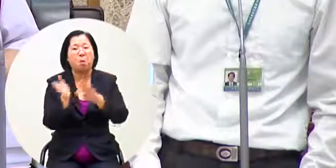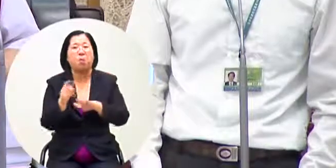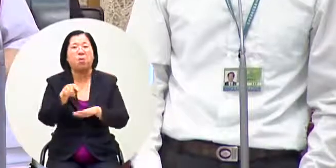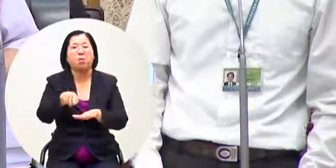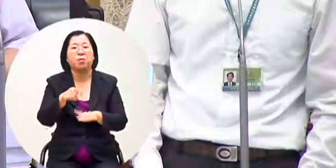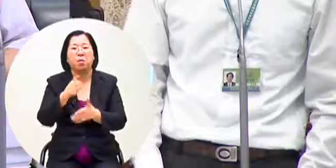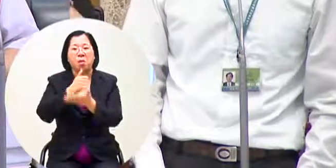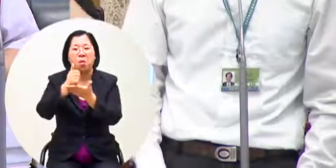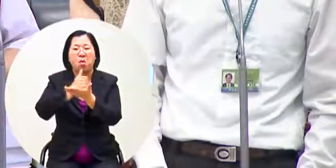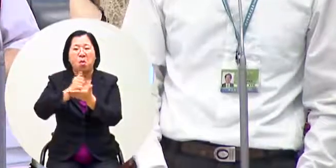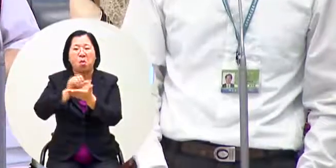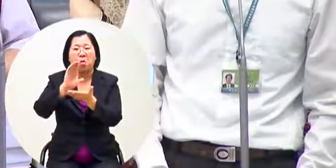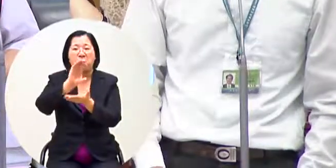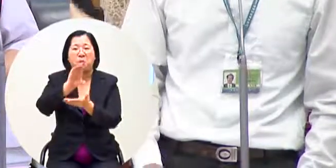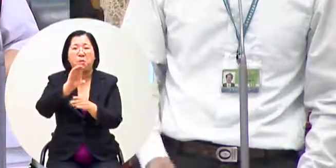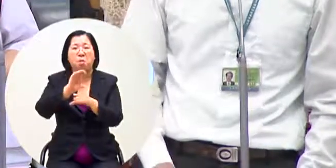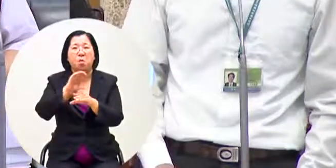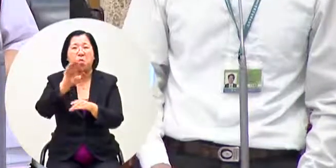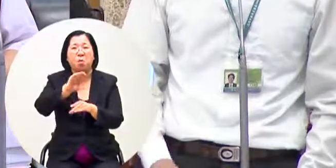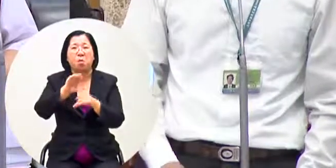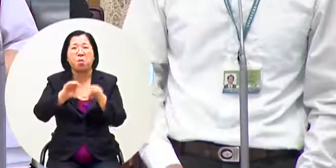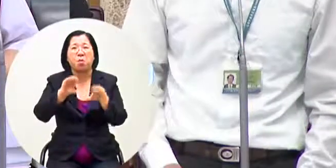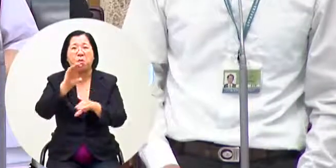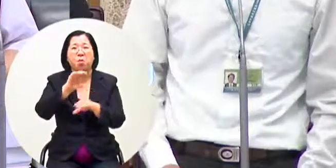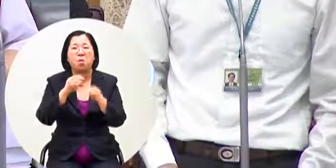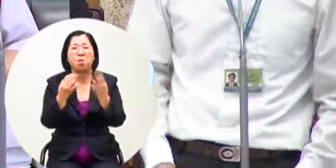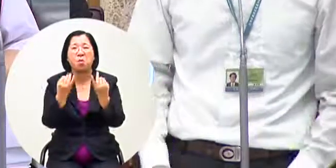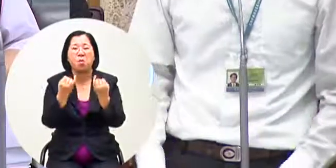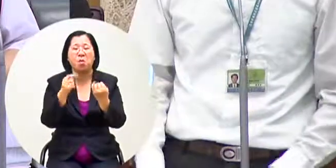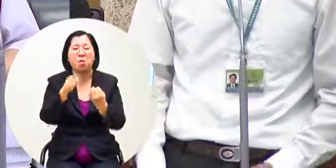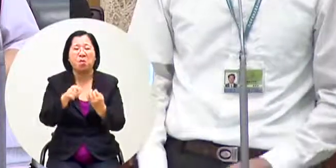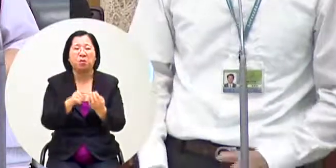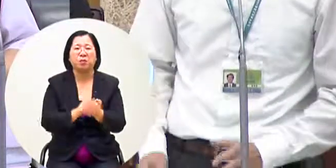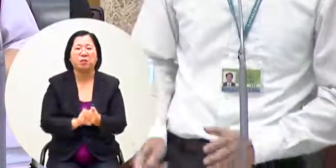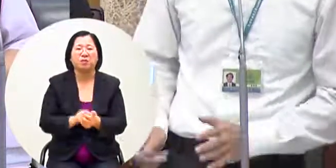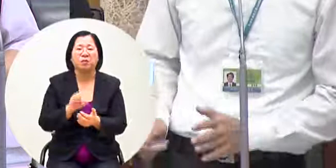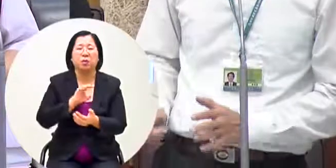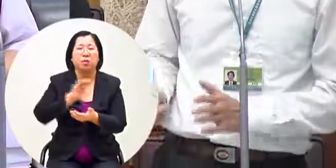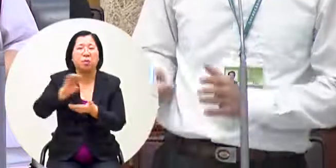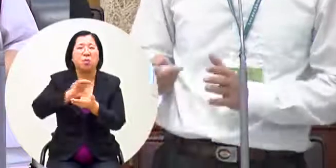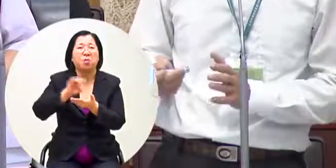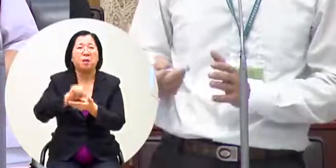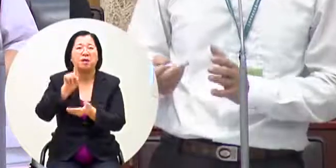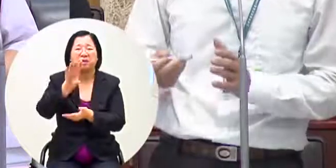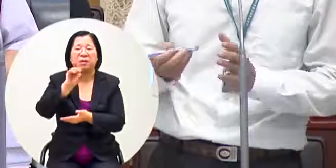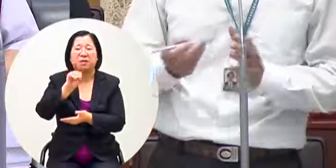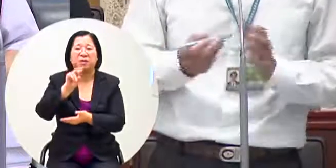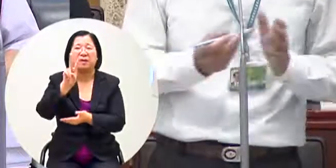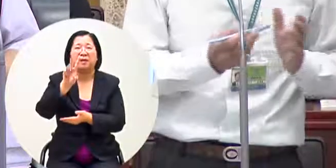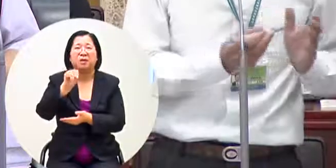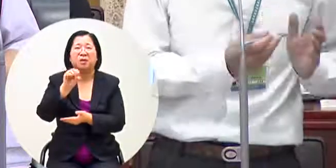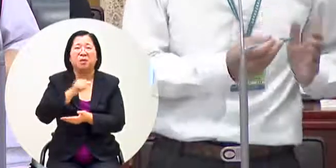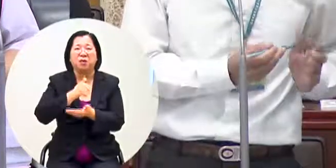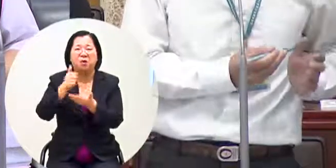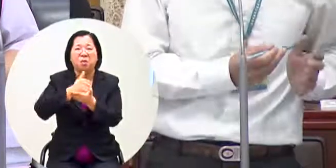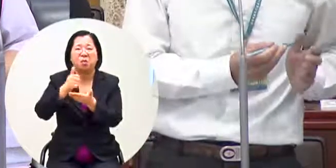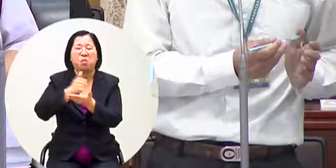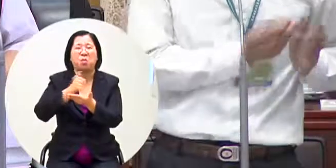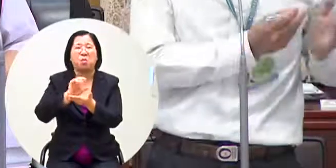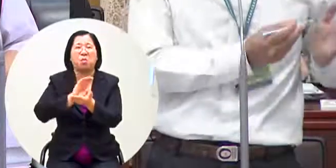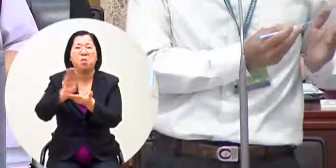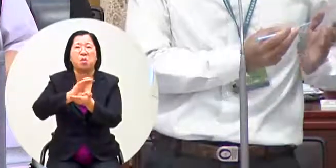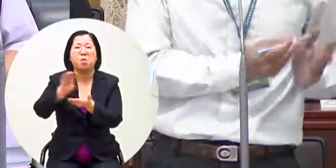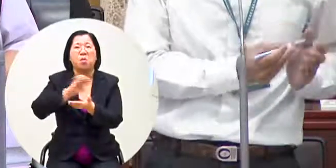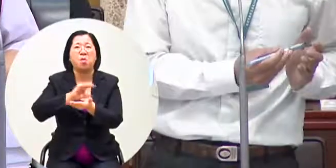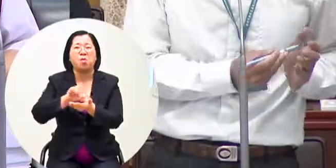天应该达到要1-2万台的货柜车的出入。建大的量如果呐没有一个高架直接去甲走去高速公路